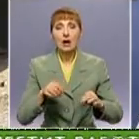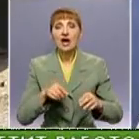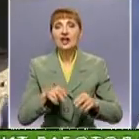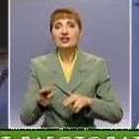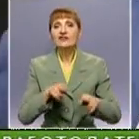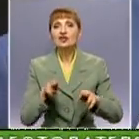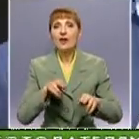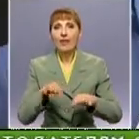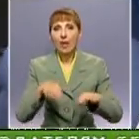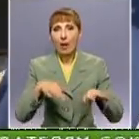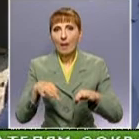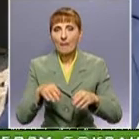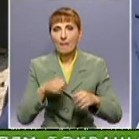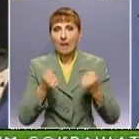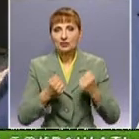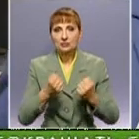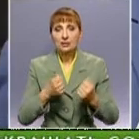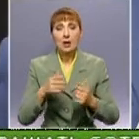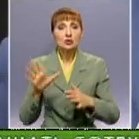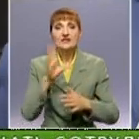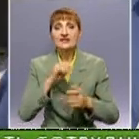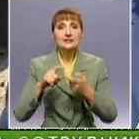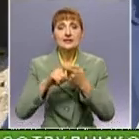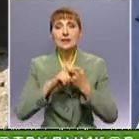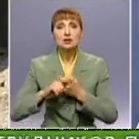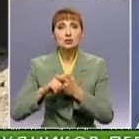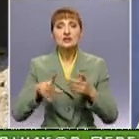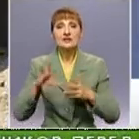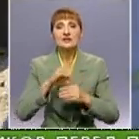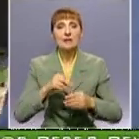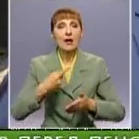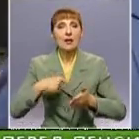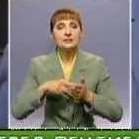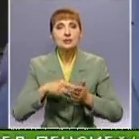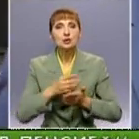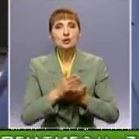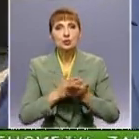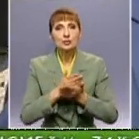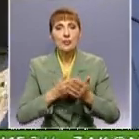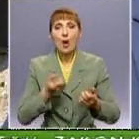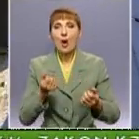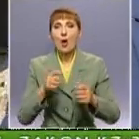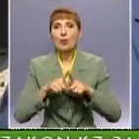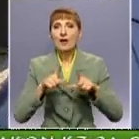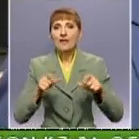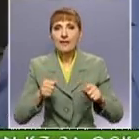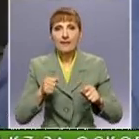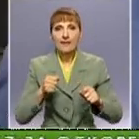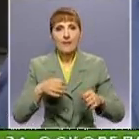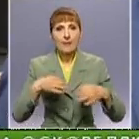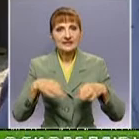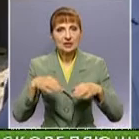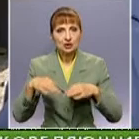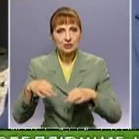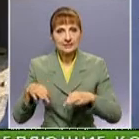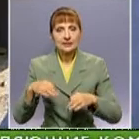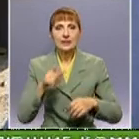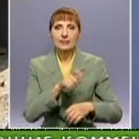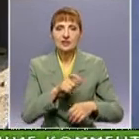карта согласуется со всеми городскими службами, управление автомобильных дорог, управление пассажирского